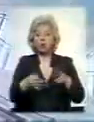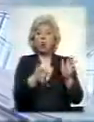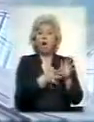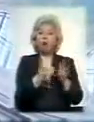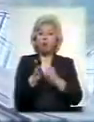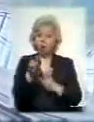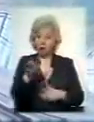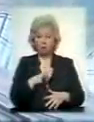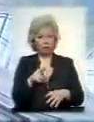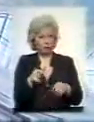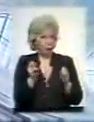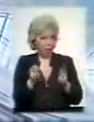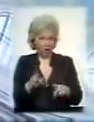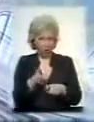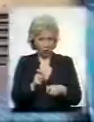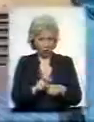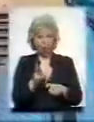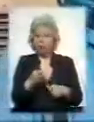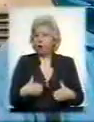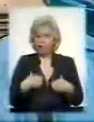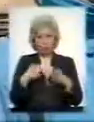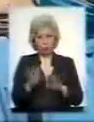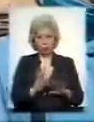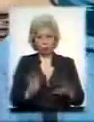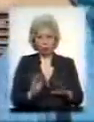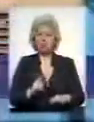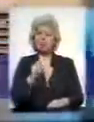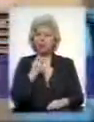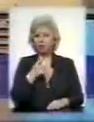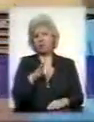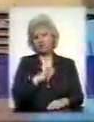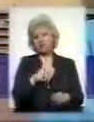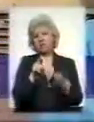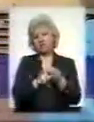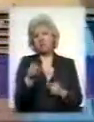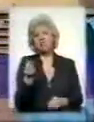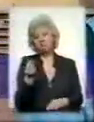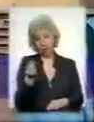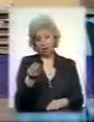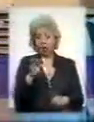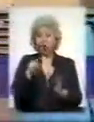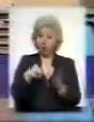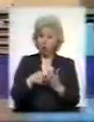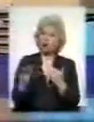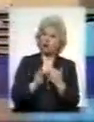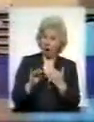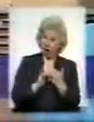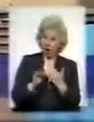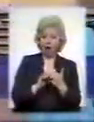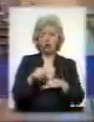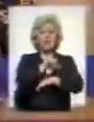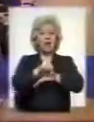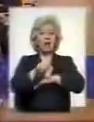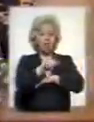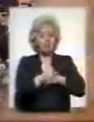службу. Но община не отступила перед трудностями. А сложности в основном всегда связаны с финансовой стороной, но город нам помогал, помогала за